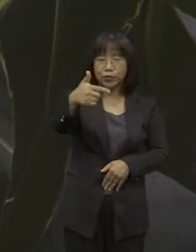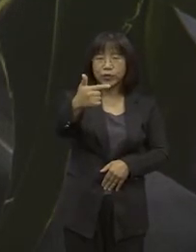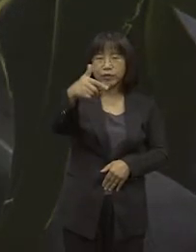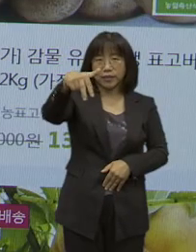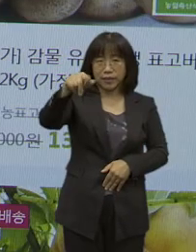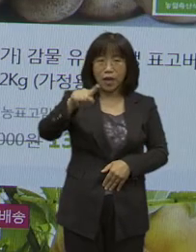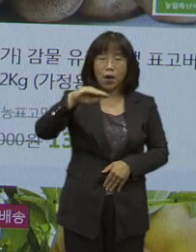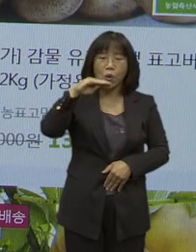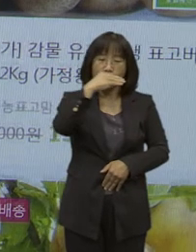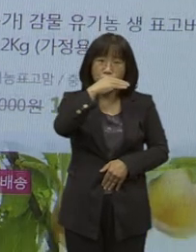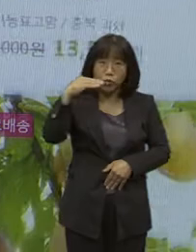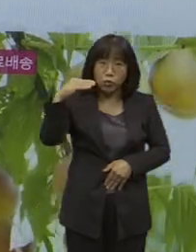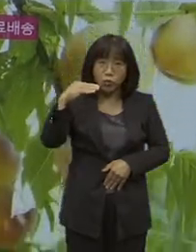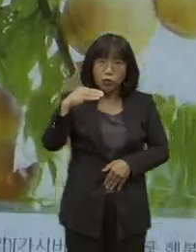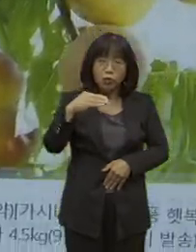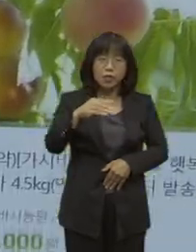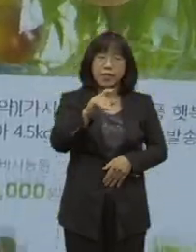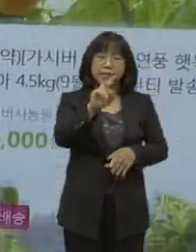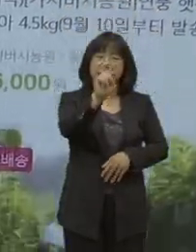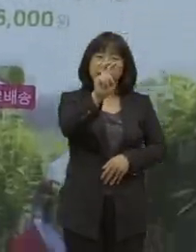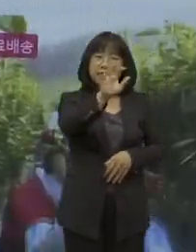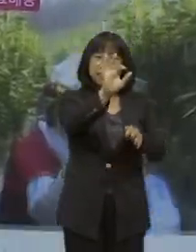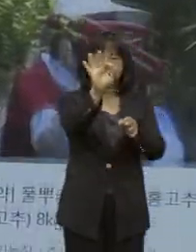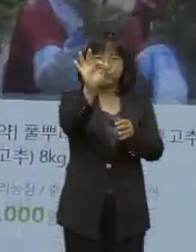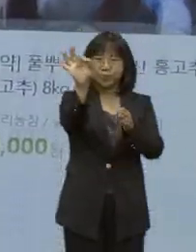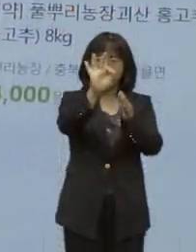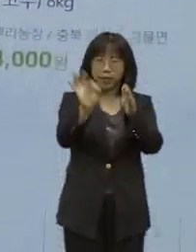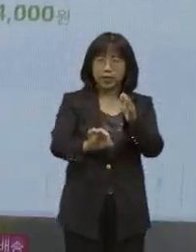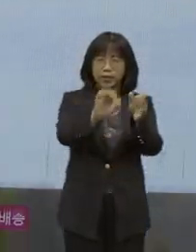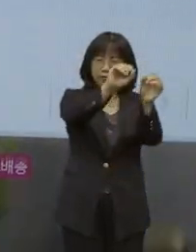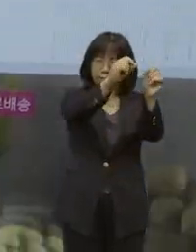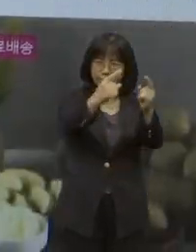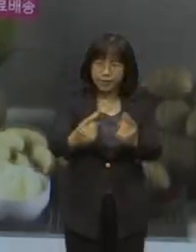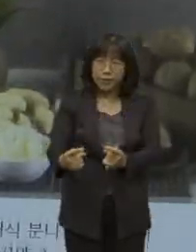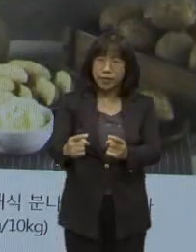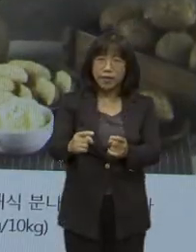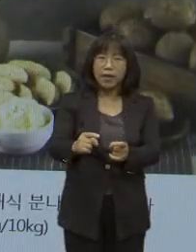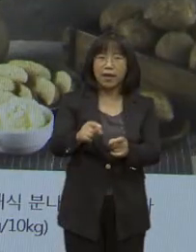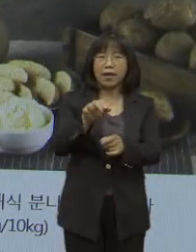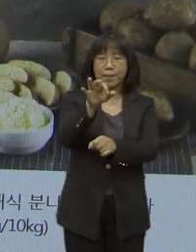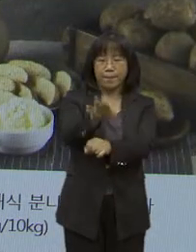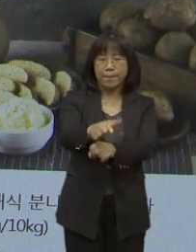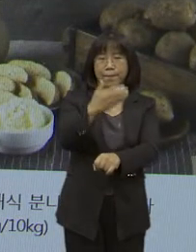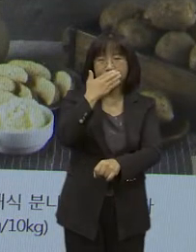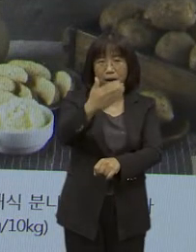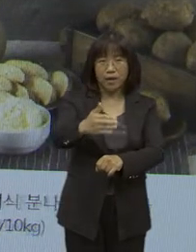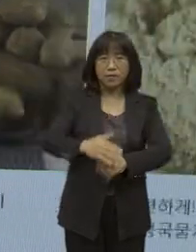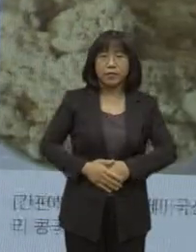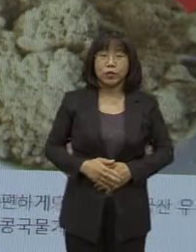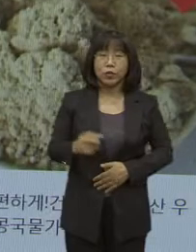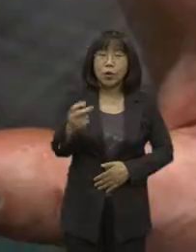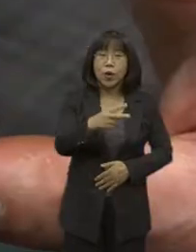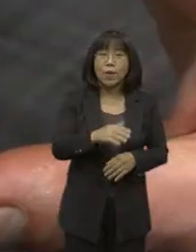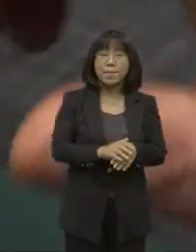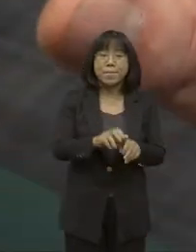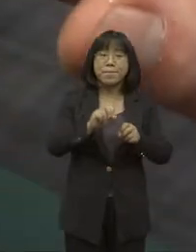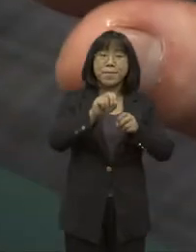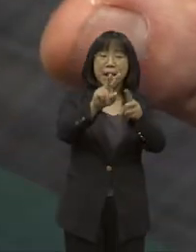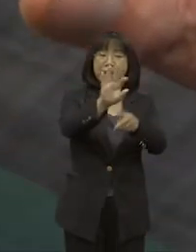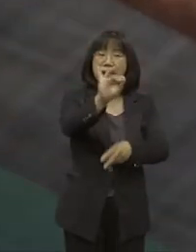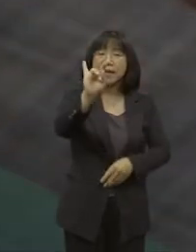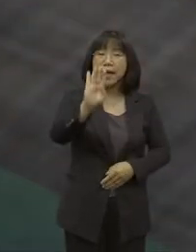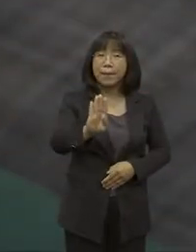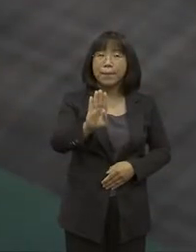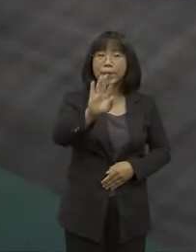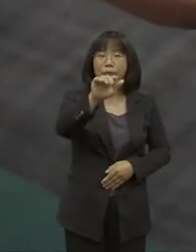도시의 특산품을 시중가보다 20% 이상 저렴하게 구매할 수 있습니다. 또 배달앱 놀장을